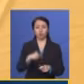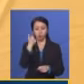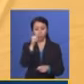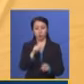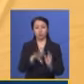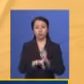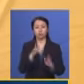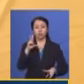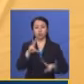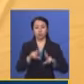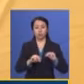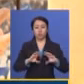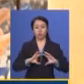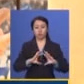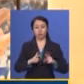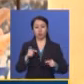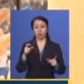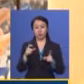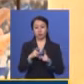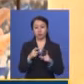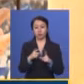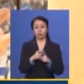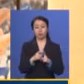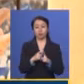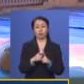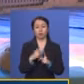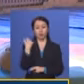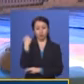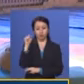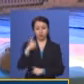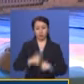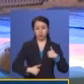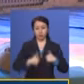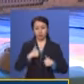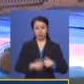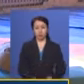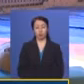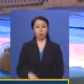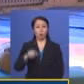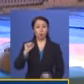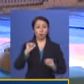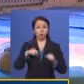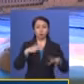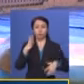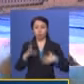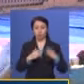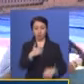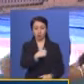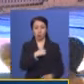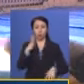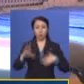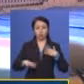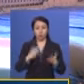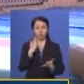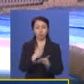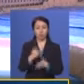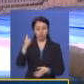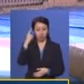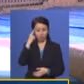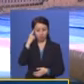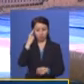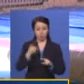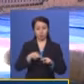на чемпионат мира, а там снова стать призером состязаний. Парень умеет тренироваться, хочет тренироваться, есть мозги. И все,